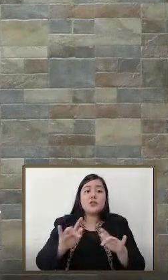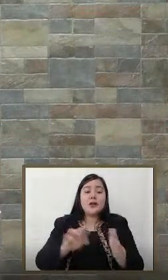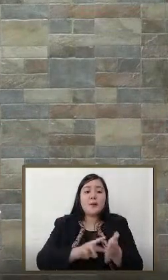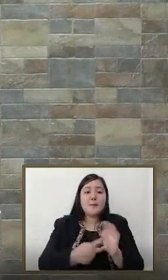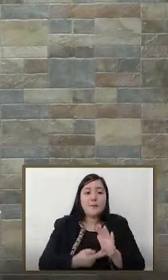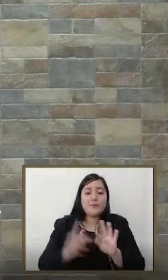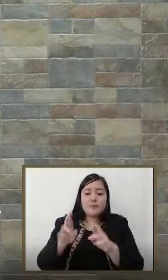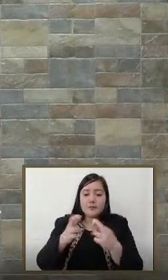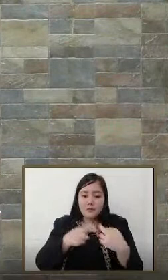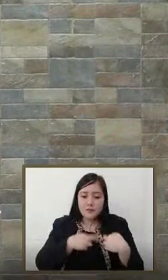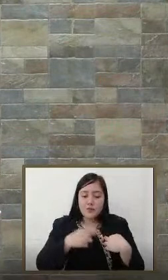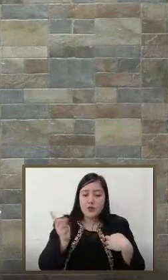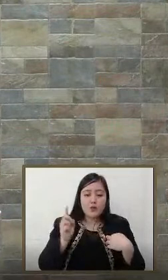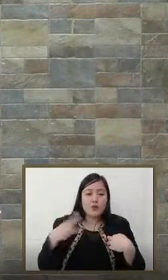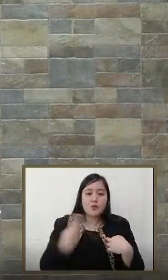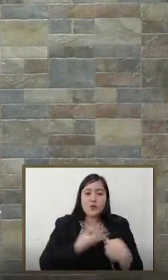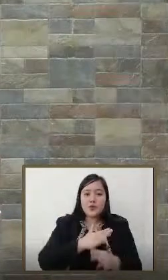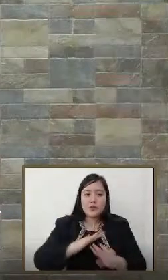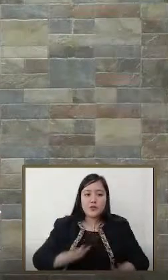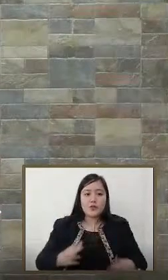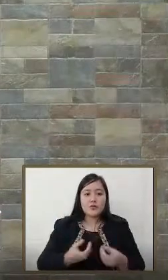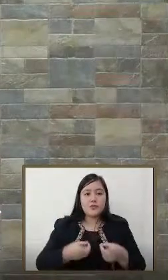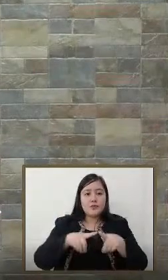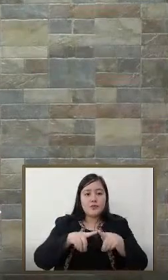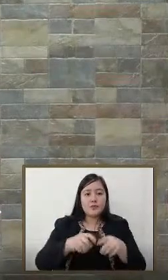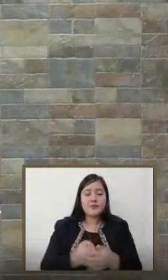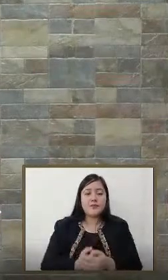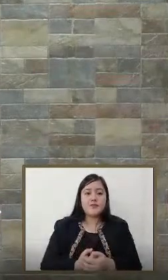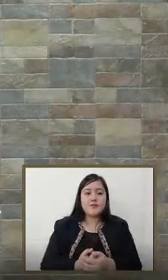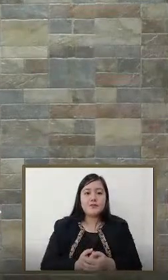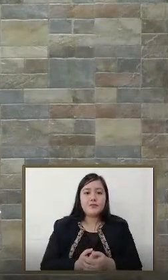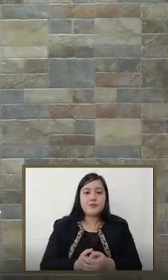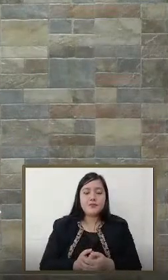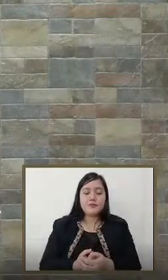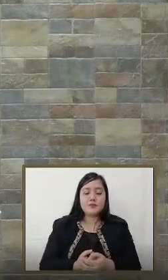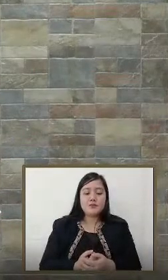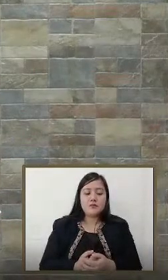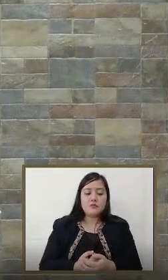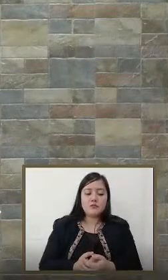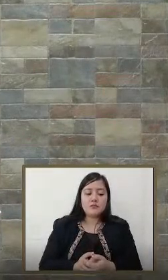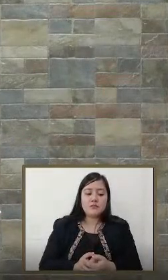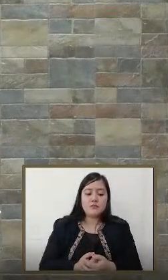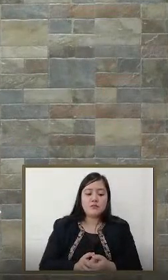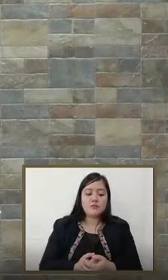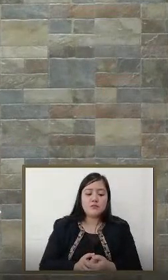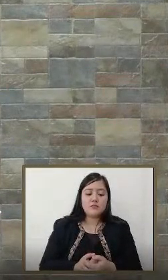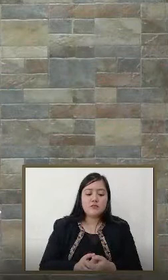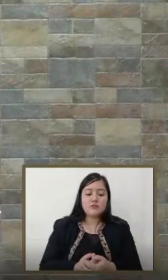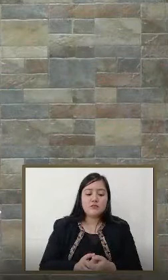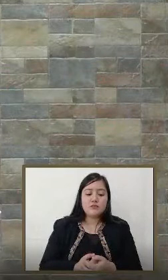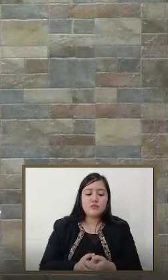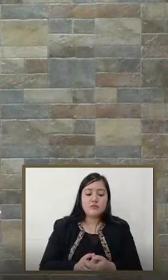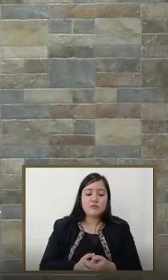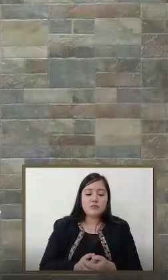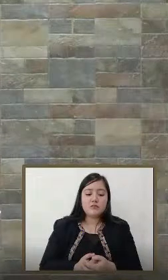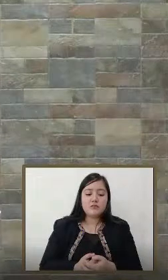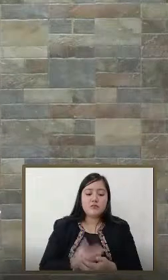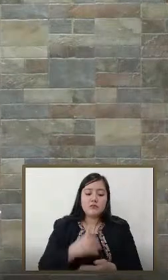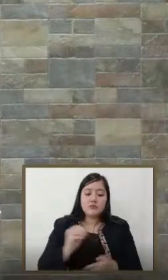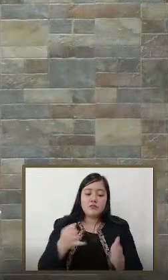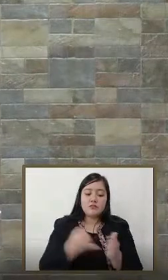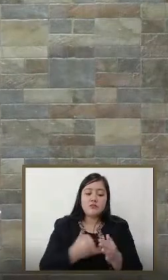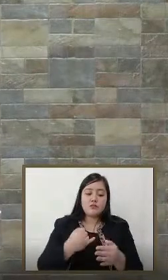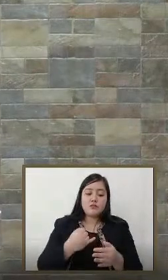That's mercy. All right? So, and what? Will produce what? Good fruits. You see